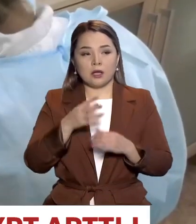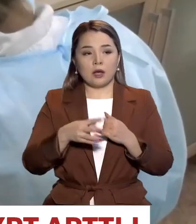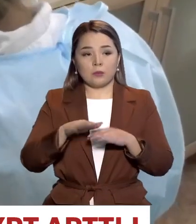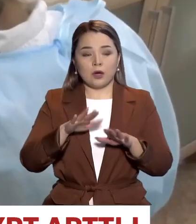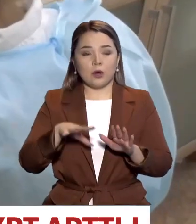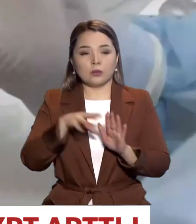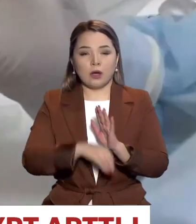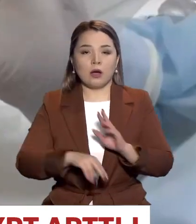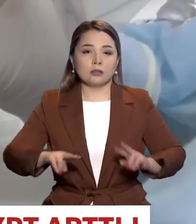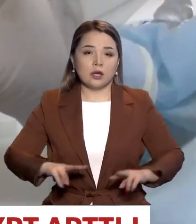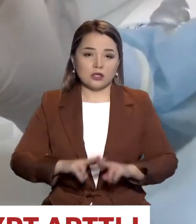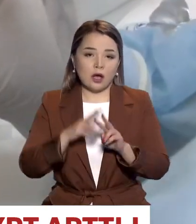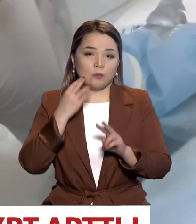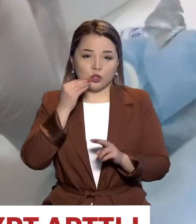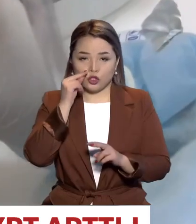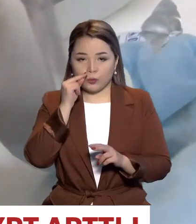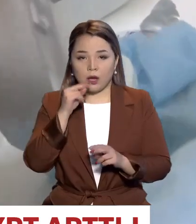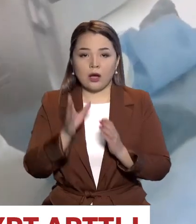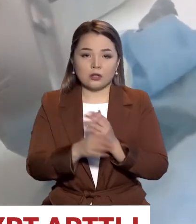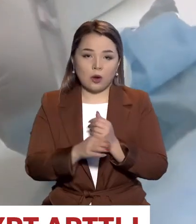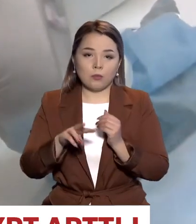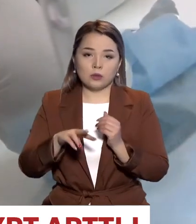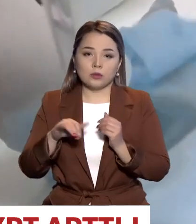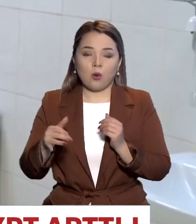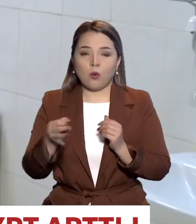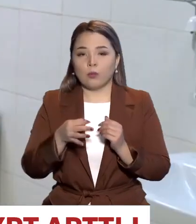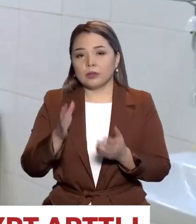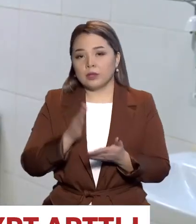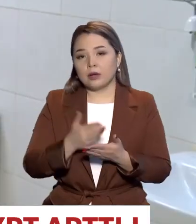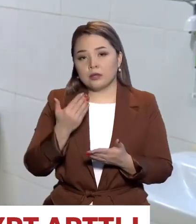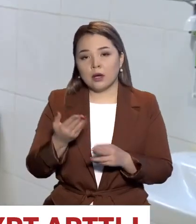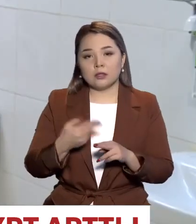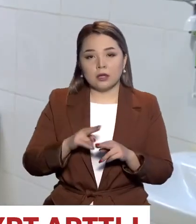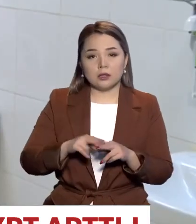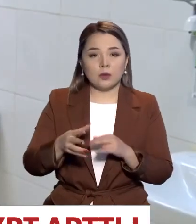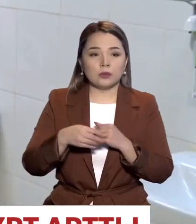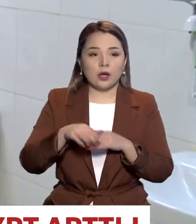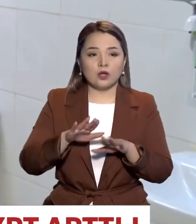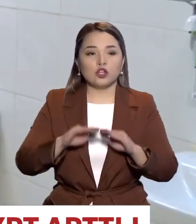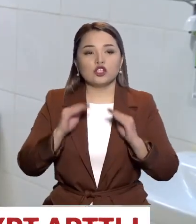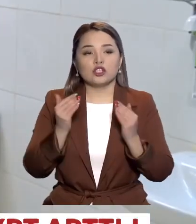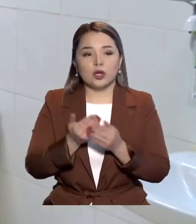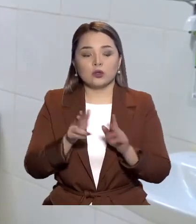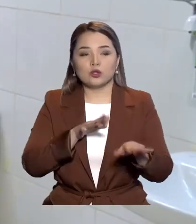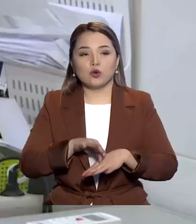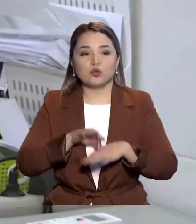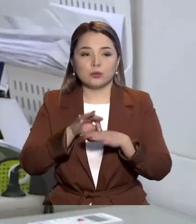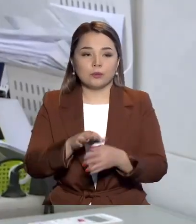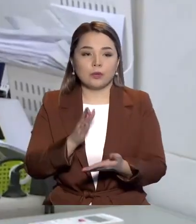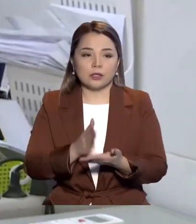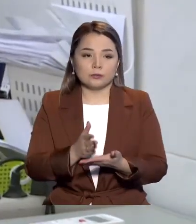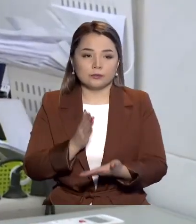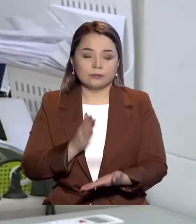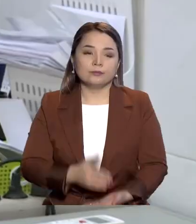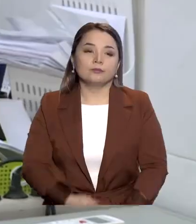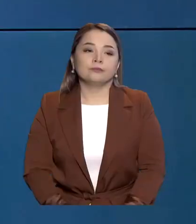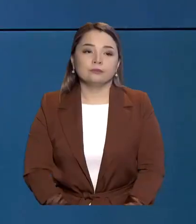Олар Елорда, Алматы, Шымкент және Атырау, Маңғыстау облысы. Бұл өңірлерде кейбір шектеу шаралары күшейтілді.